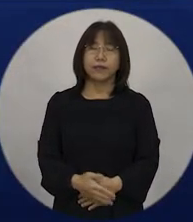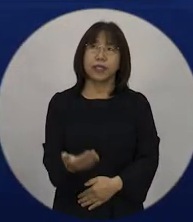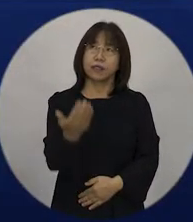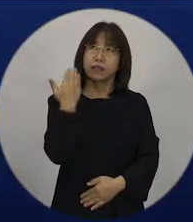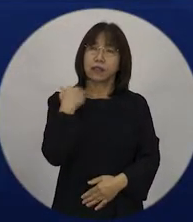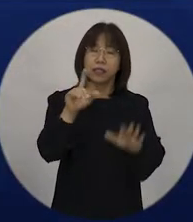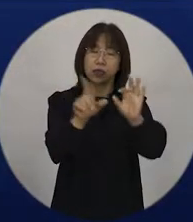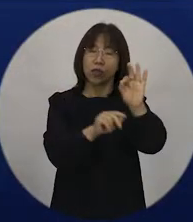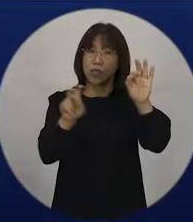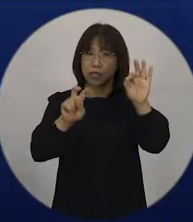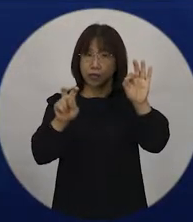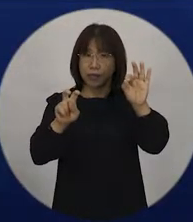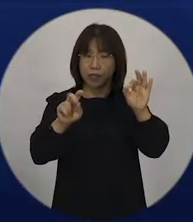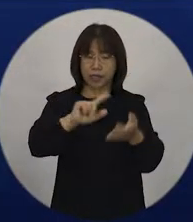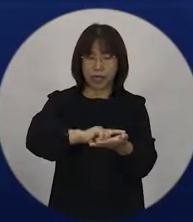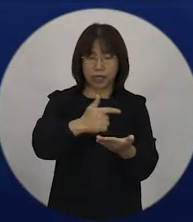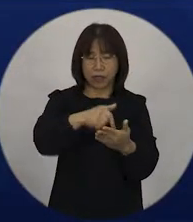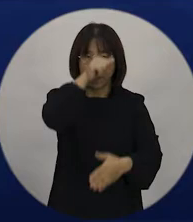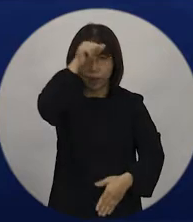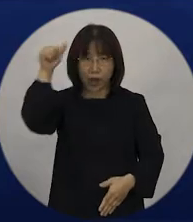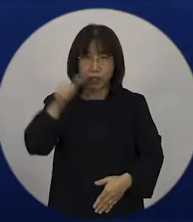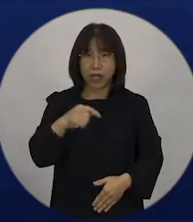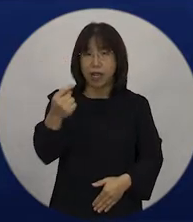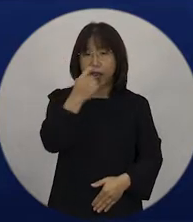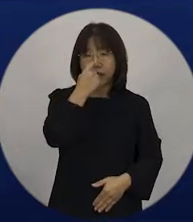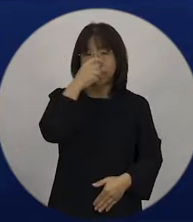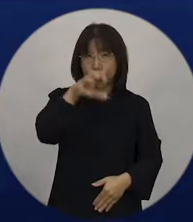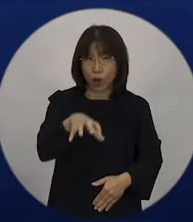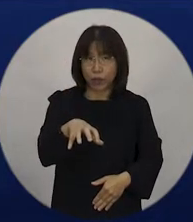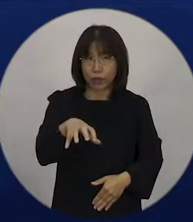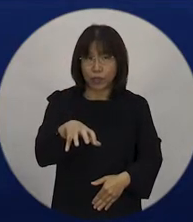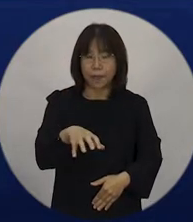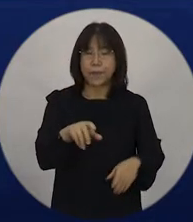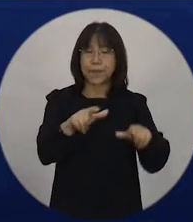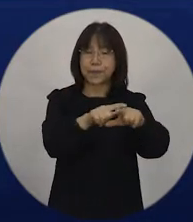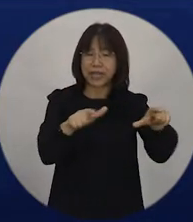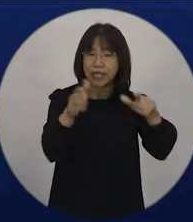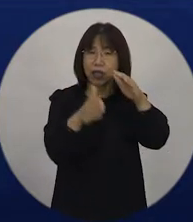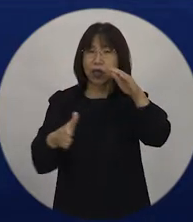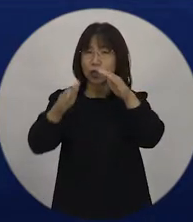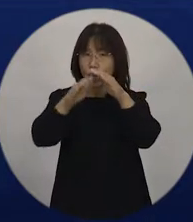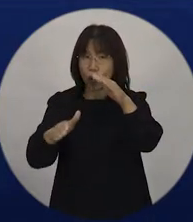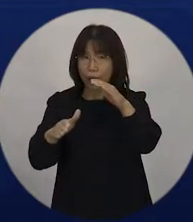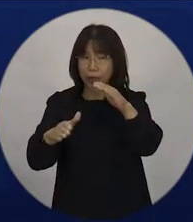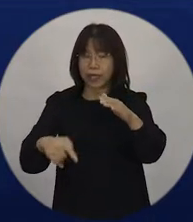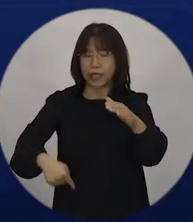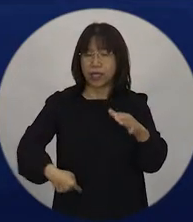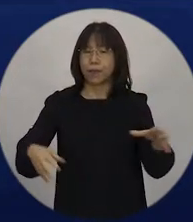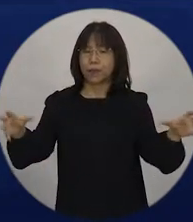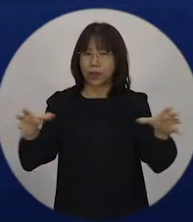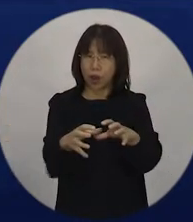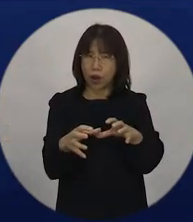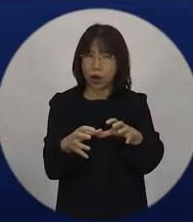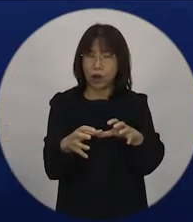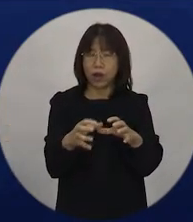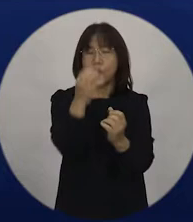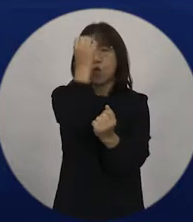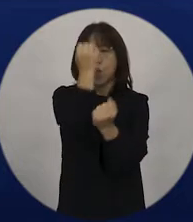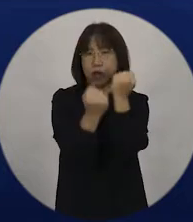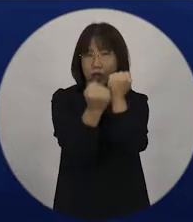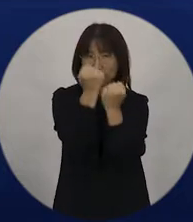지난 20일 강서 평생학습관에서 협치 활성화를 위한 민관협력 워킹그룹 메타버스